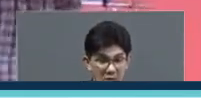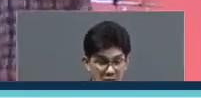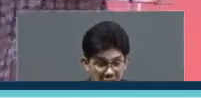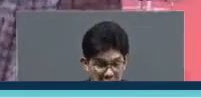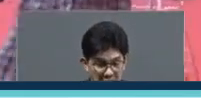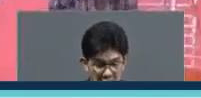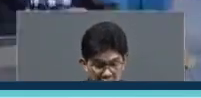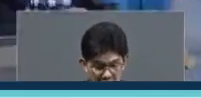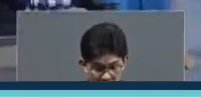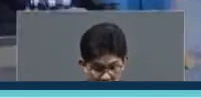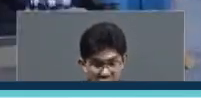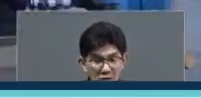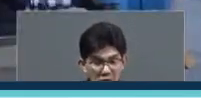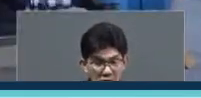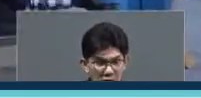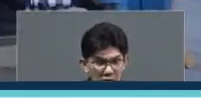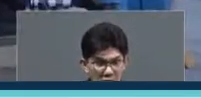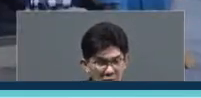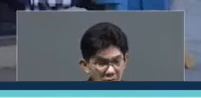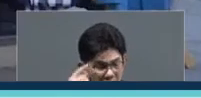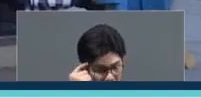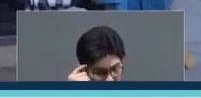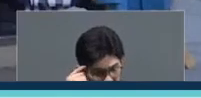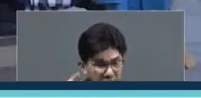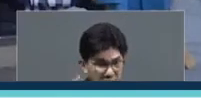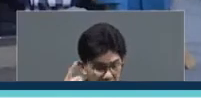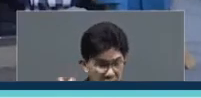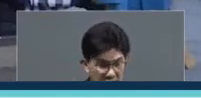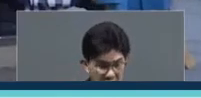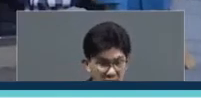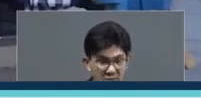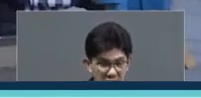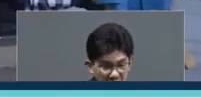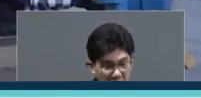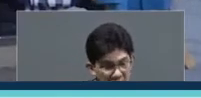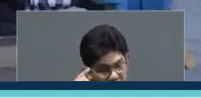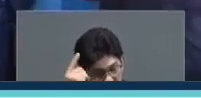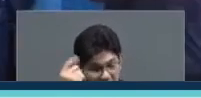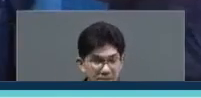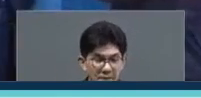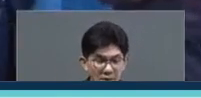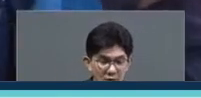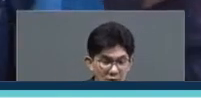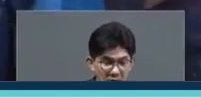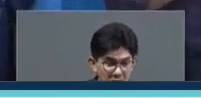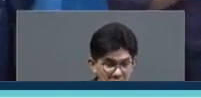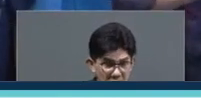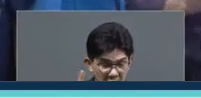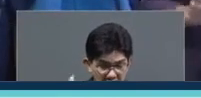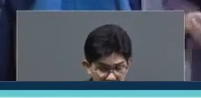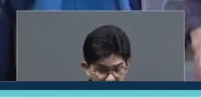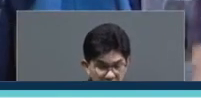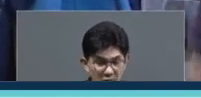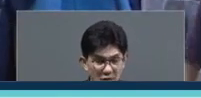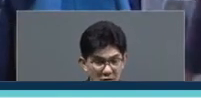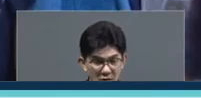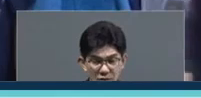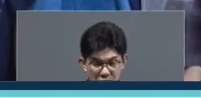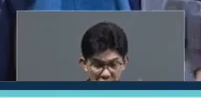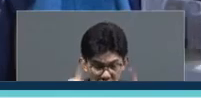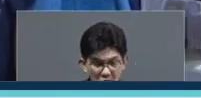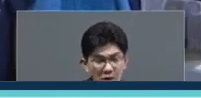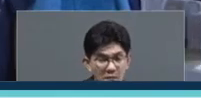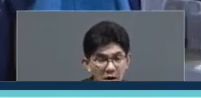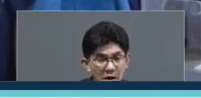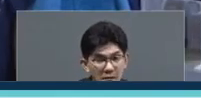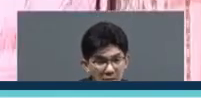ยสามารถสร้างรายได้สู่ชุมชนพร้อมหนุนเศรษฐกิจไทยให้เติบโตทั้งนี้ประชาชนที่ร่วมงานส่วนใหญ่ต่างชื่